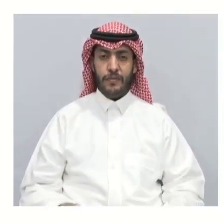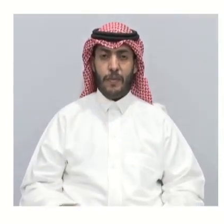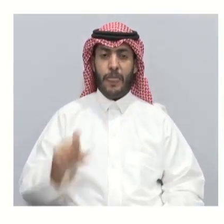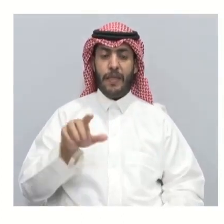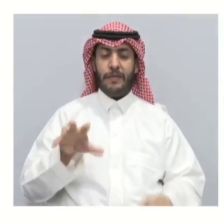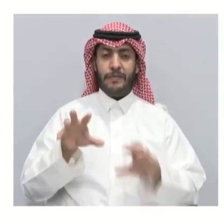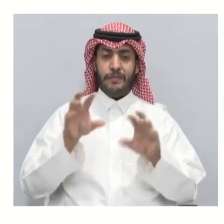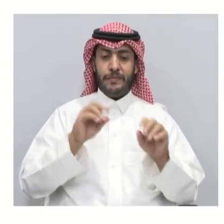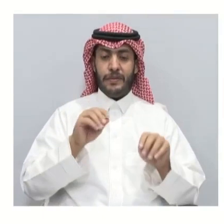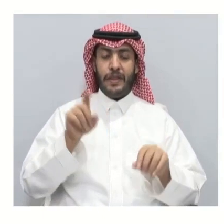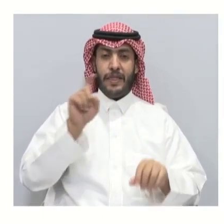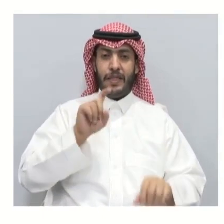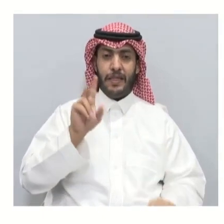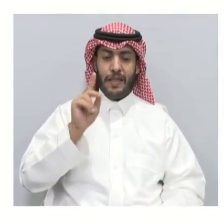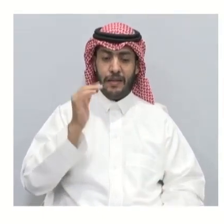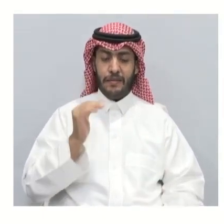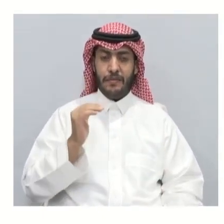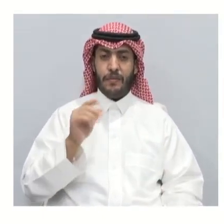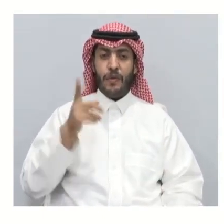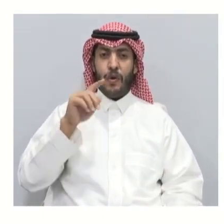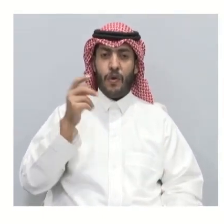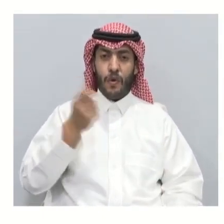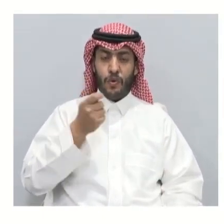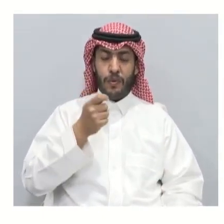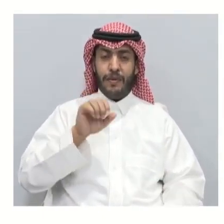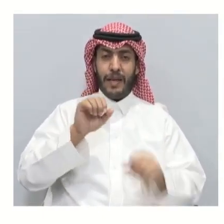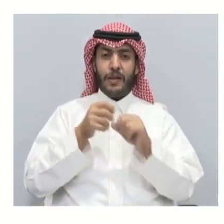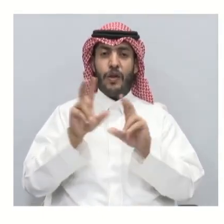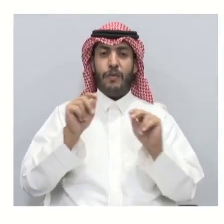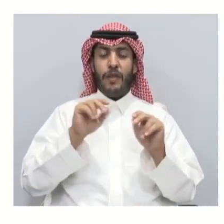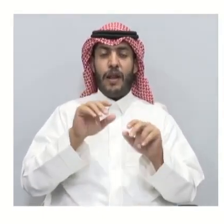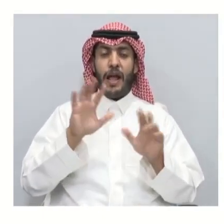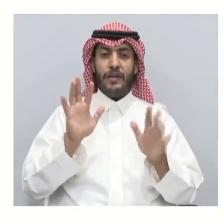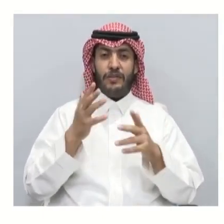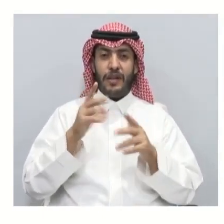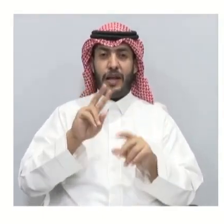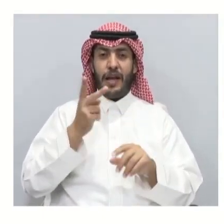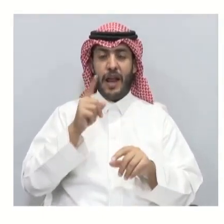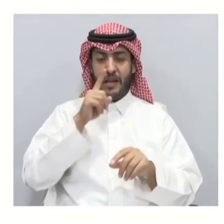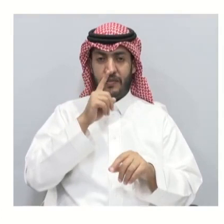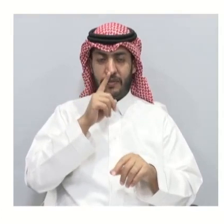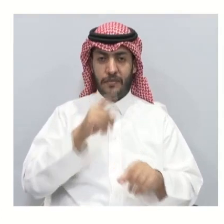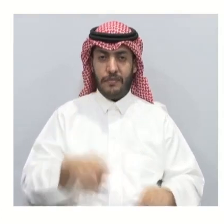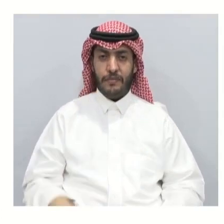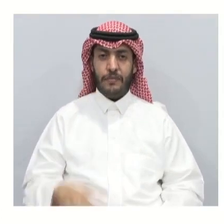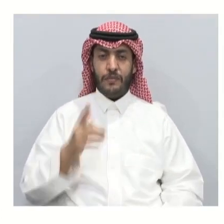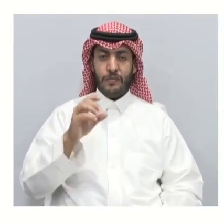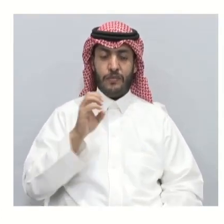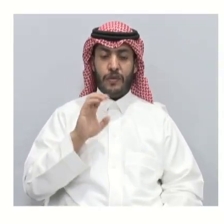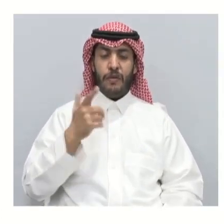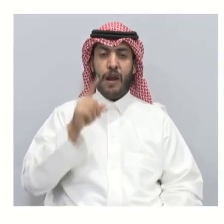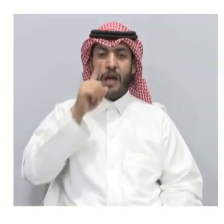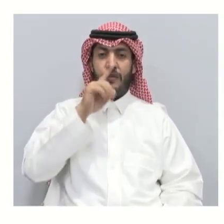الان ننطلق الى الجزء الثاني من سؤال ثم اكتب الكسر الذي يمثل عدد الاشياء غير الصفراء يا مبدعين